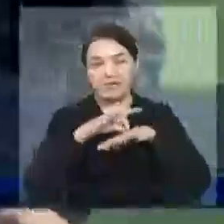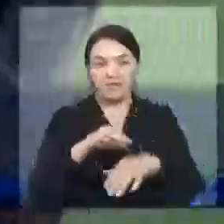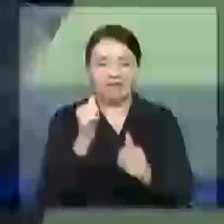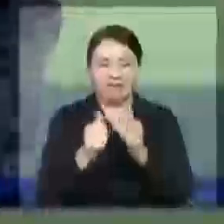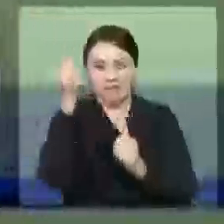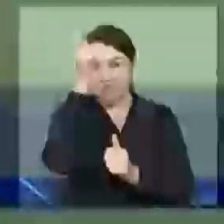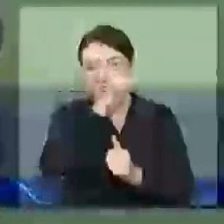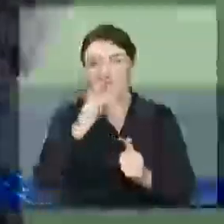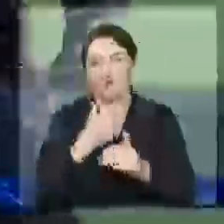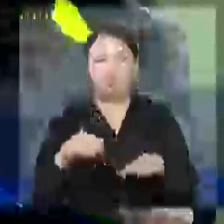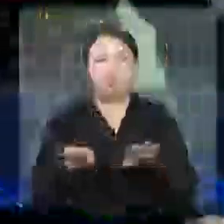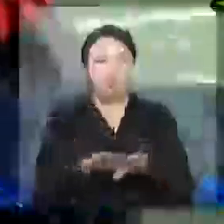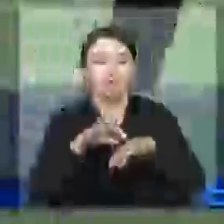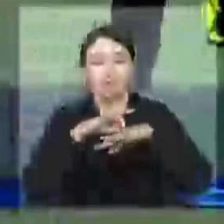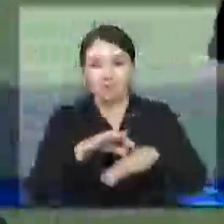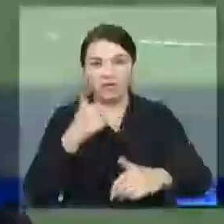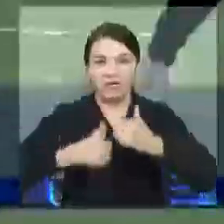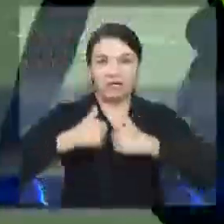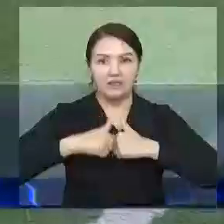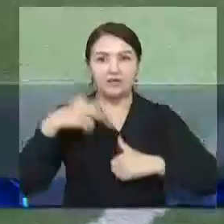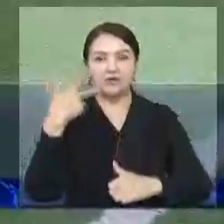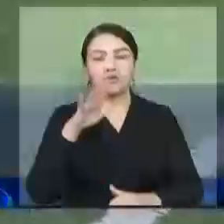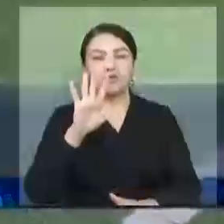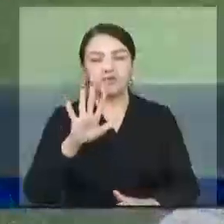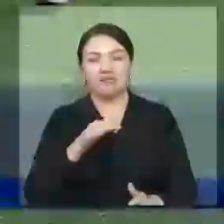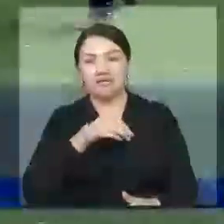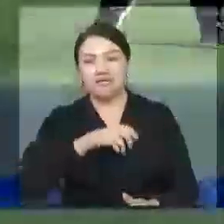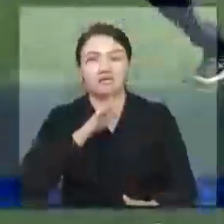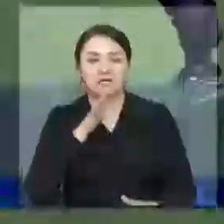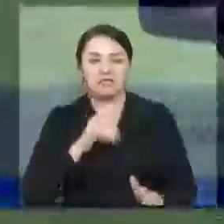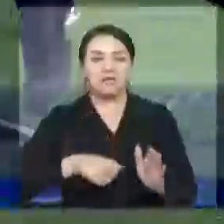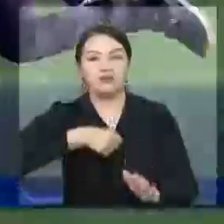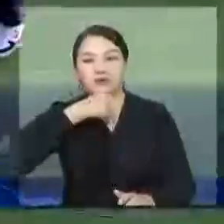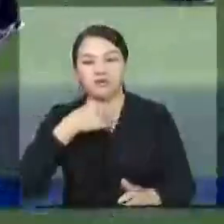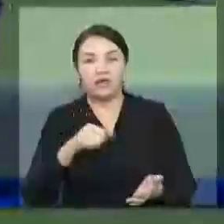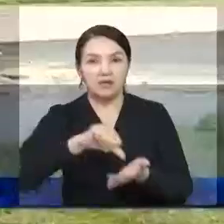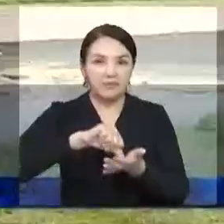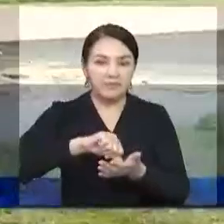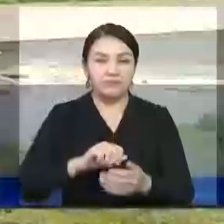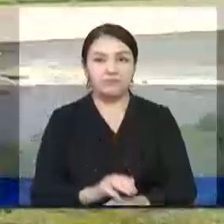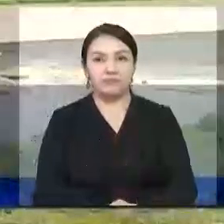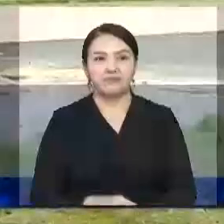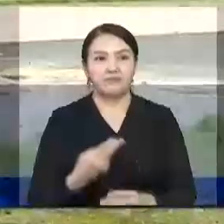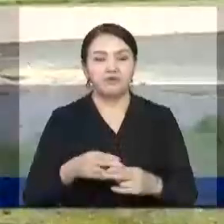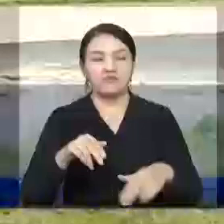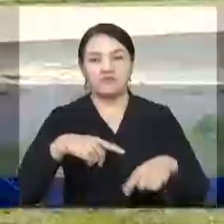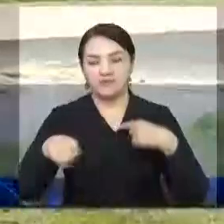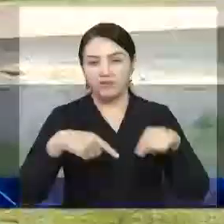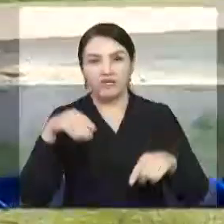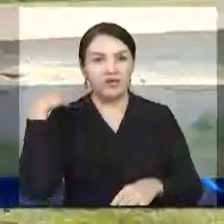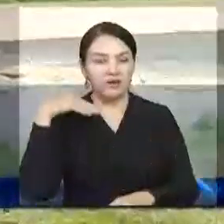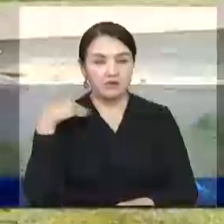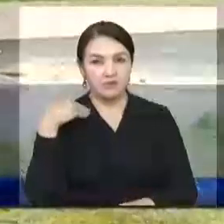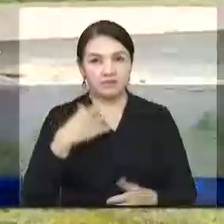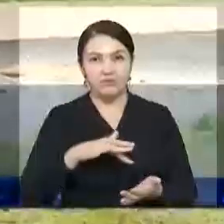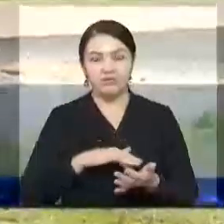сайын дәстүрлі түрде ұйымдастырылатын жарысқа 35 жастан жоғары әуесқой спортшылар қатыстырылады. Бұл футбол біздің Ақтөбеміздің,